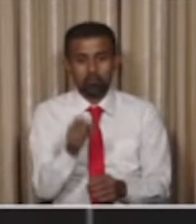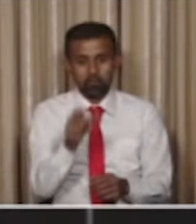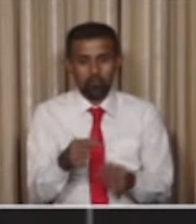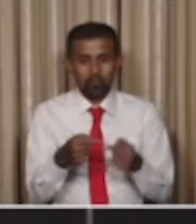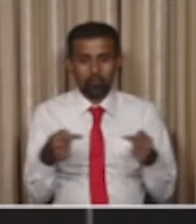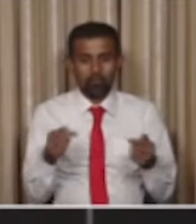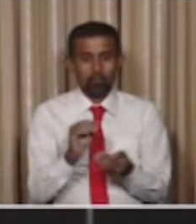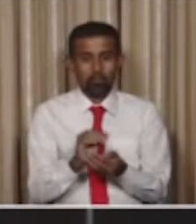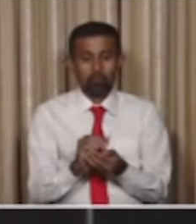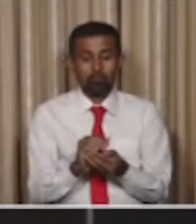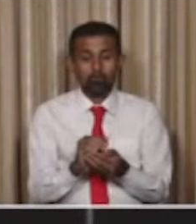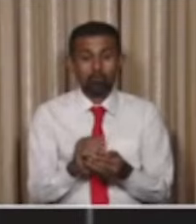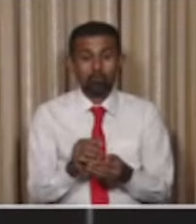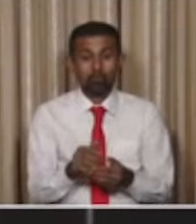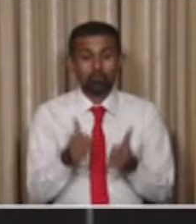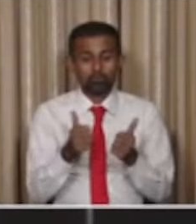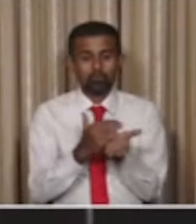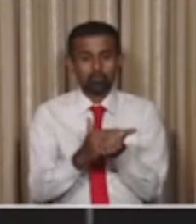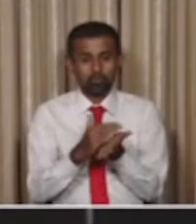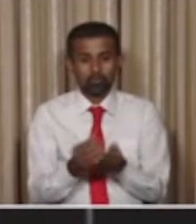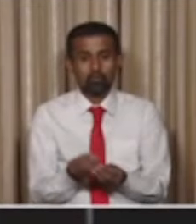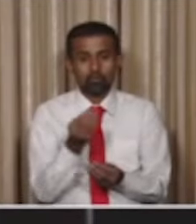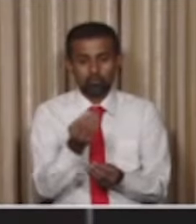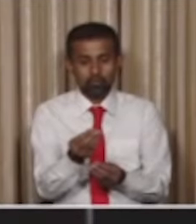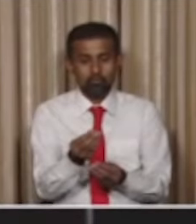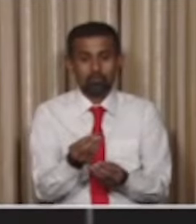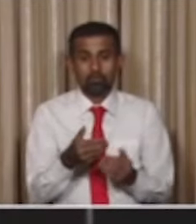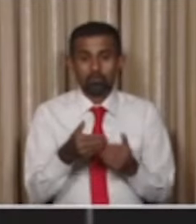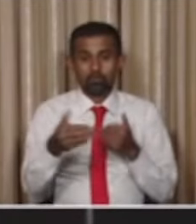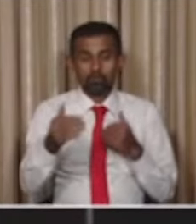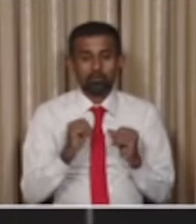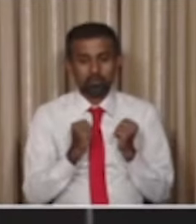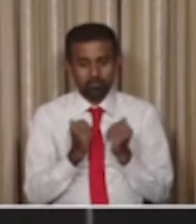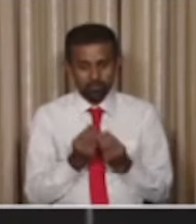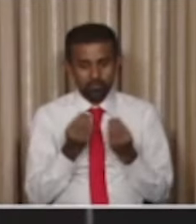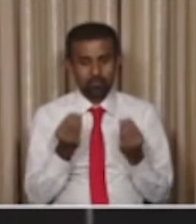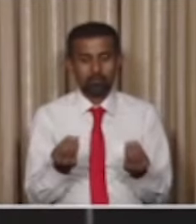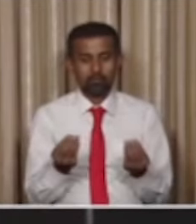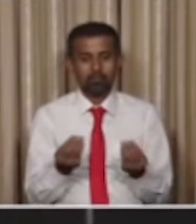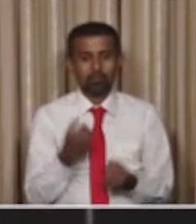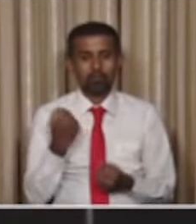විපක්ෂයේ ඉන්නවට වඩා විශිෂ්ට සේවාවක් කරන්න එතුමාට දීර්ඝායුෂ ප්‍රාර්ථනා කරමින් මගේ කතාව අවසන් කරනවා.